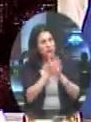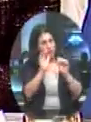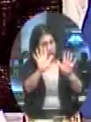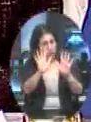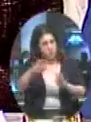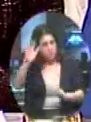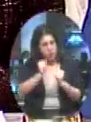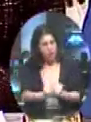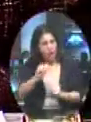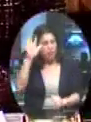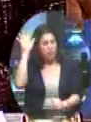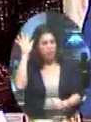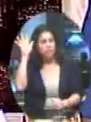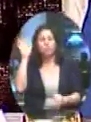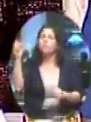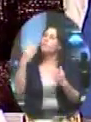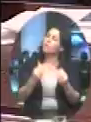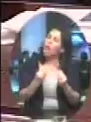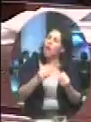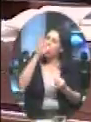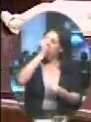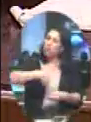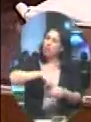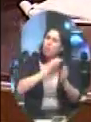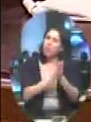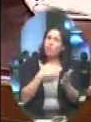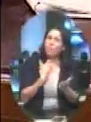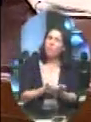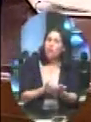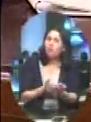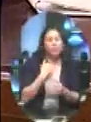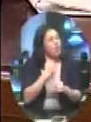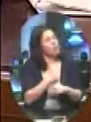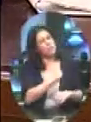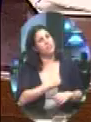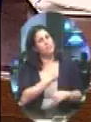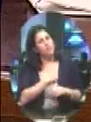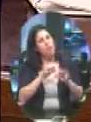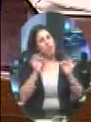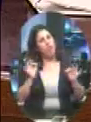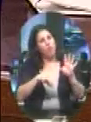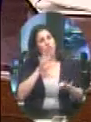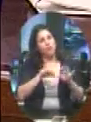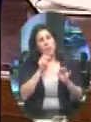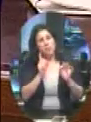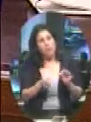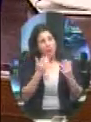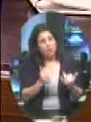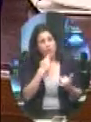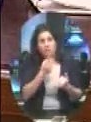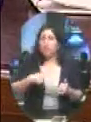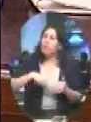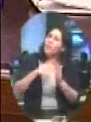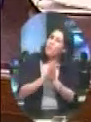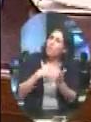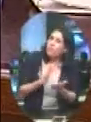בעד. רגע, אדוני, אנחנו מבקשים התייעצות סיעתית. אני מתנצל, אחרי הצבעה, התחלנו הצבעה, עכשיו אני לא יכול. אנחנו מבקשים